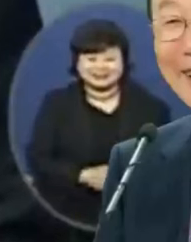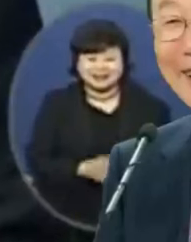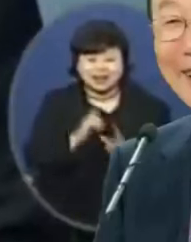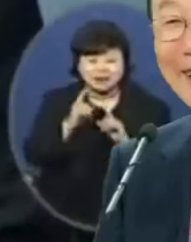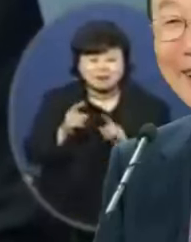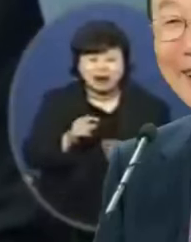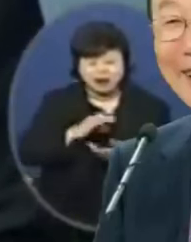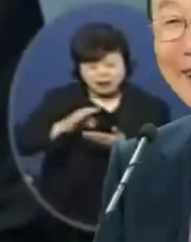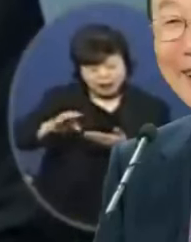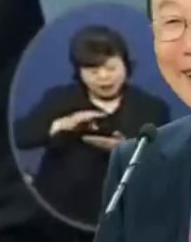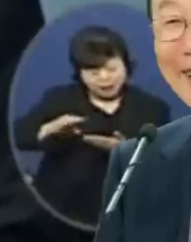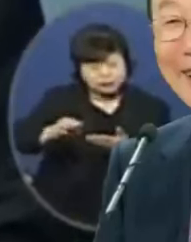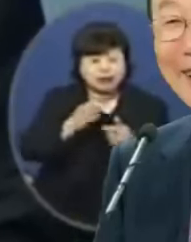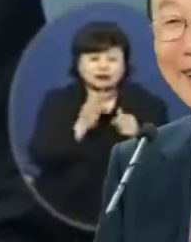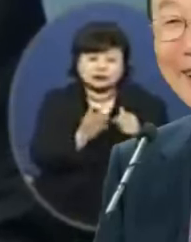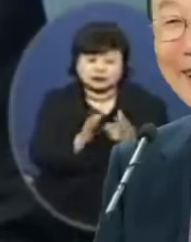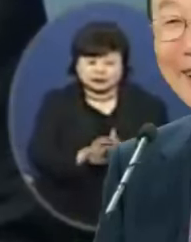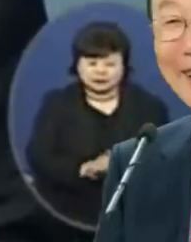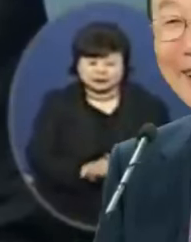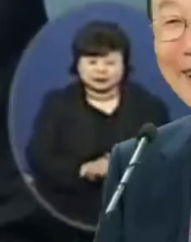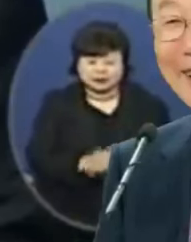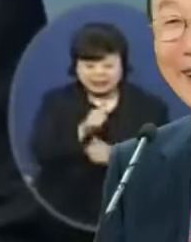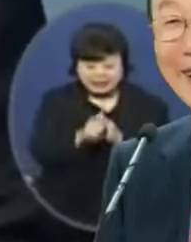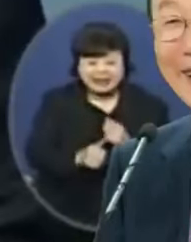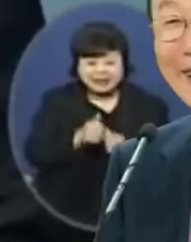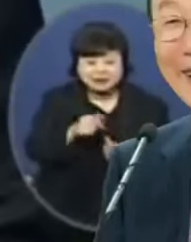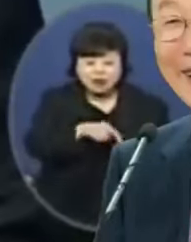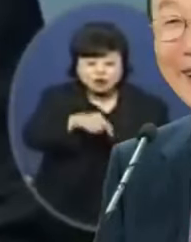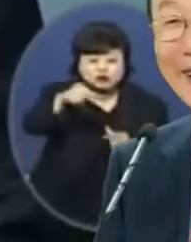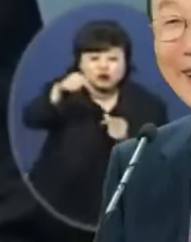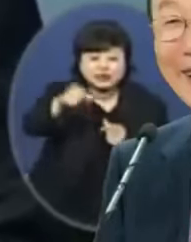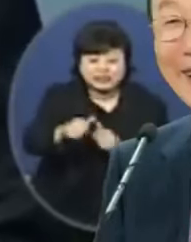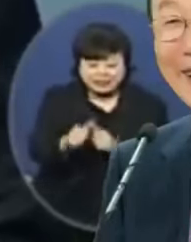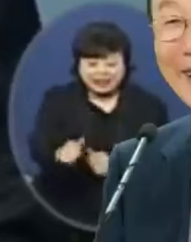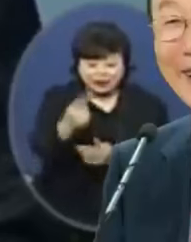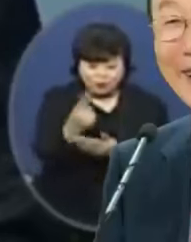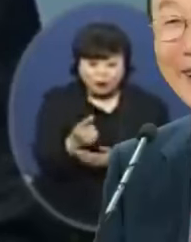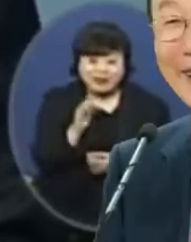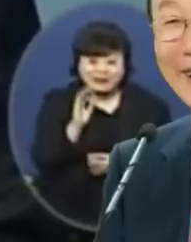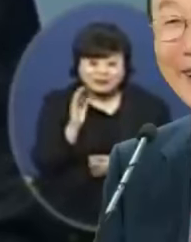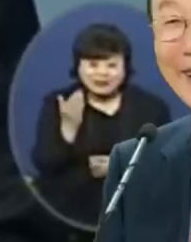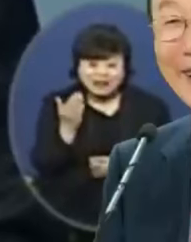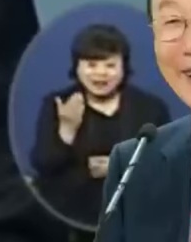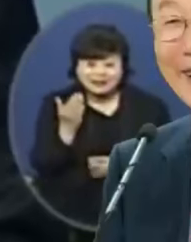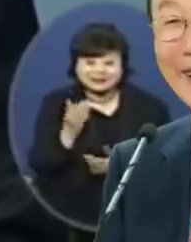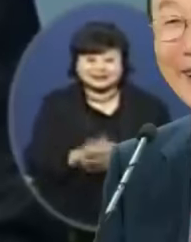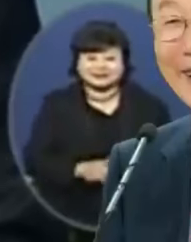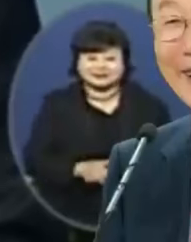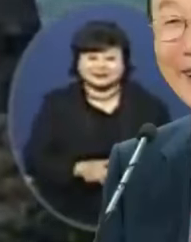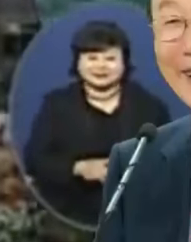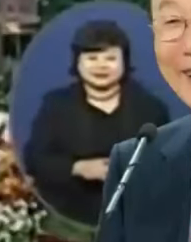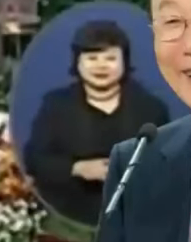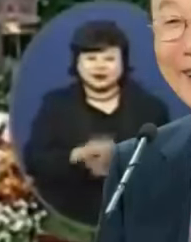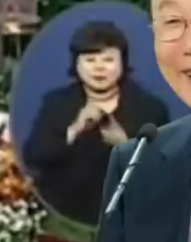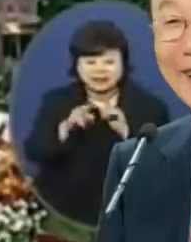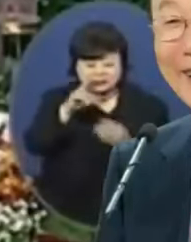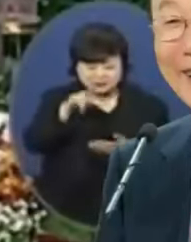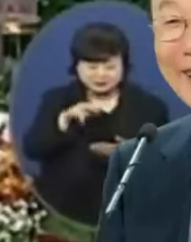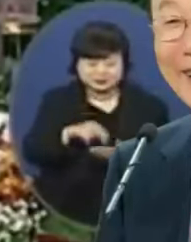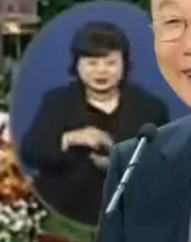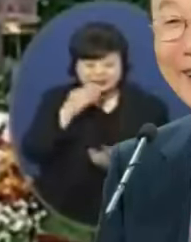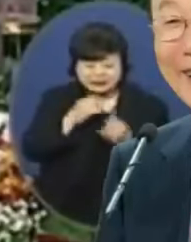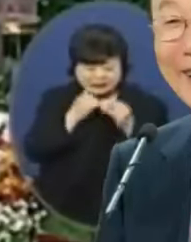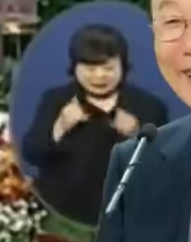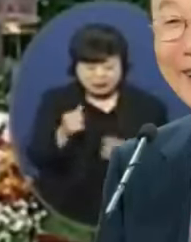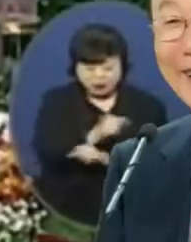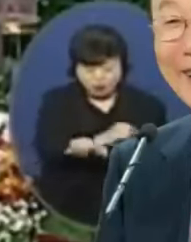말을 자주 하십시오. 그러면 하나님의 구원이 늘 따라오게 되는 것입니다. 오늘 이 성경에 이스라엘